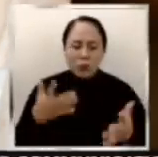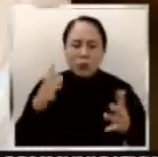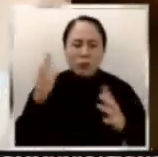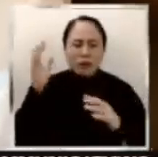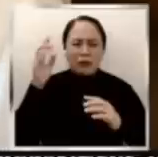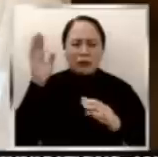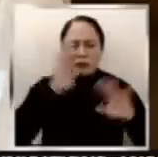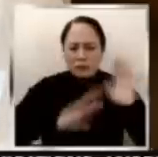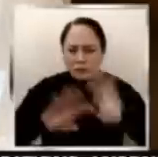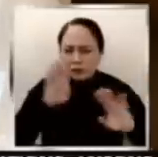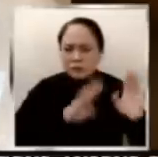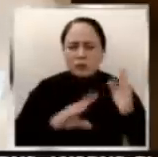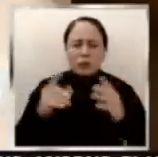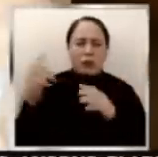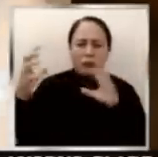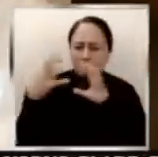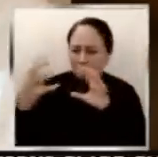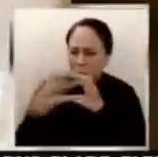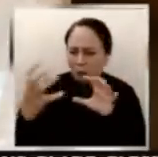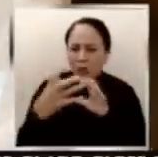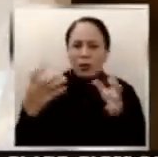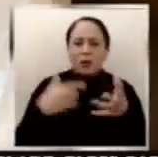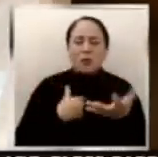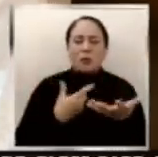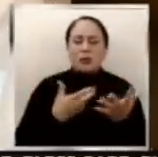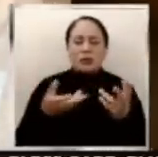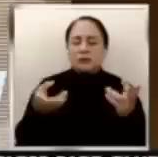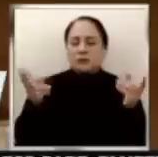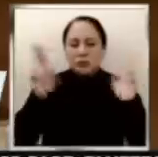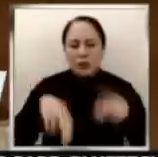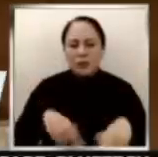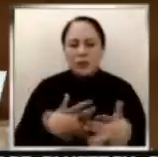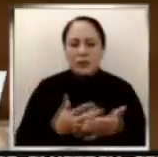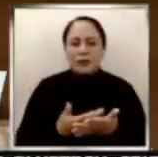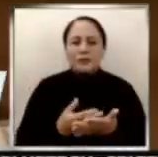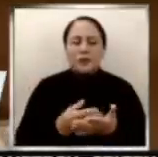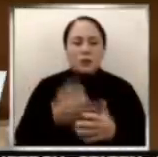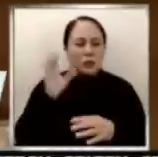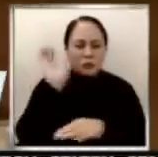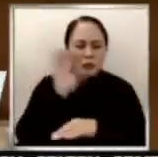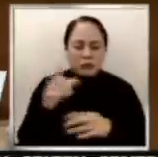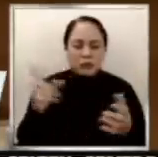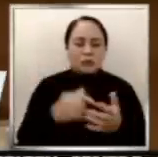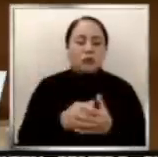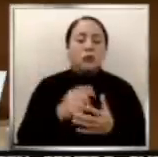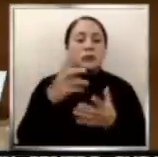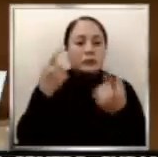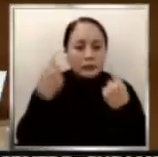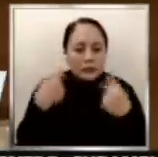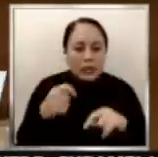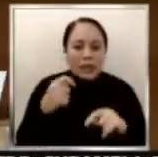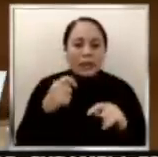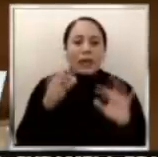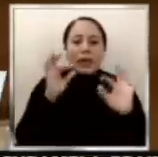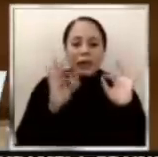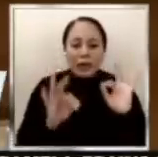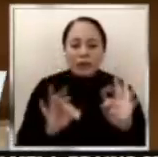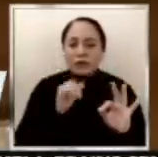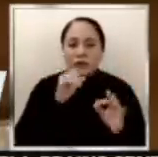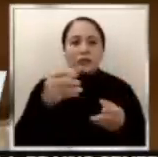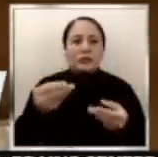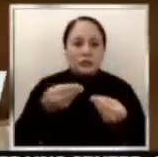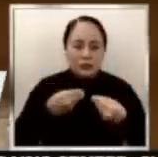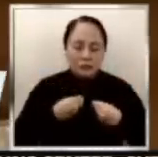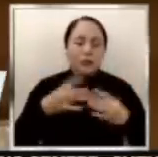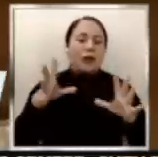walang away, walang harsh anything, alam mo yun, walang puwersa. Susubukan lang. Kung hindi makukuha, hindi ibibigay, tatanggapin. Ganun